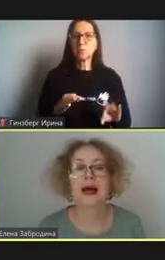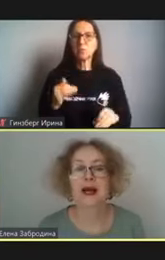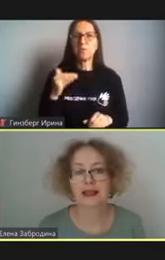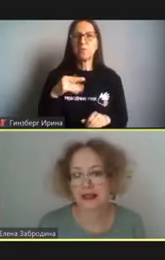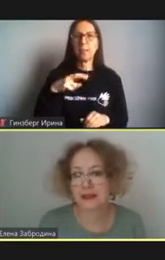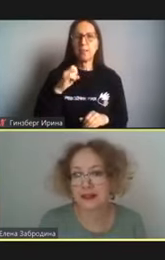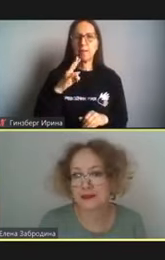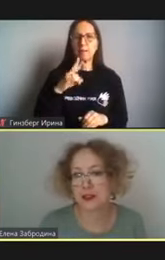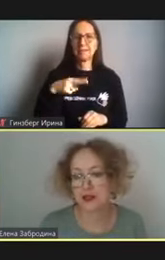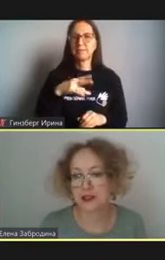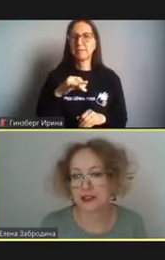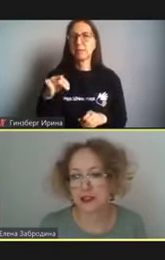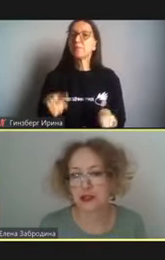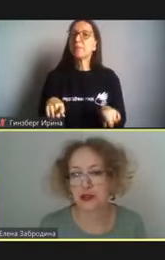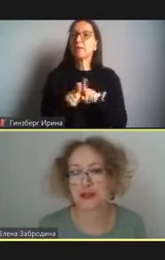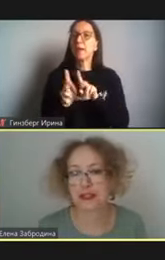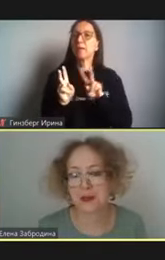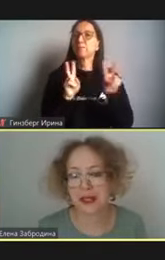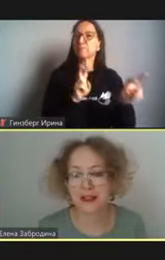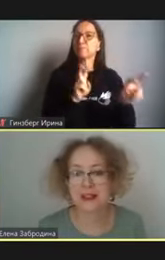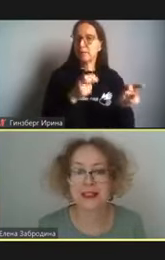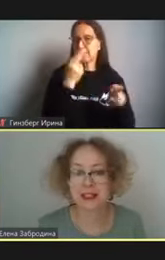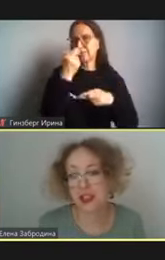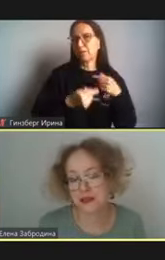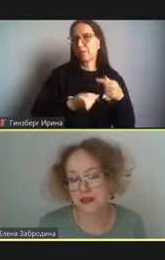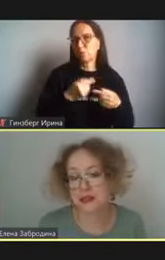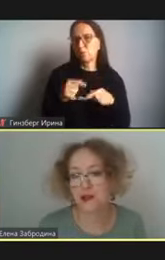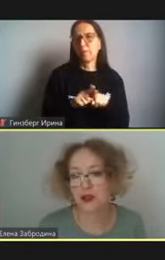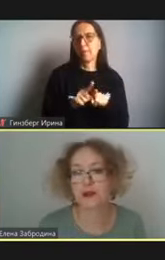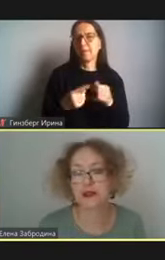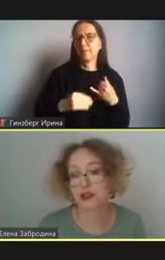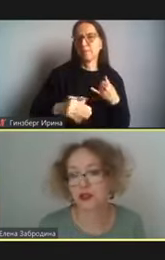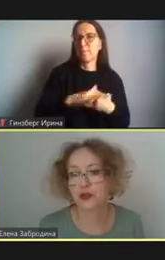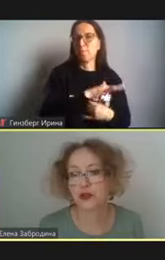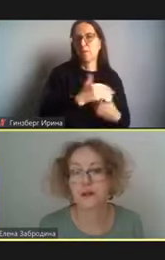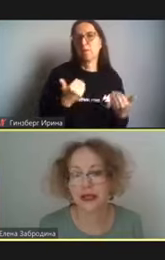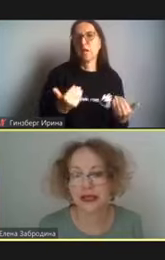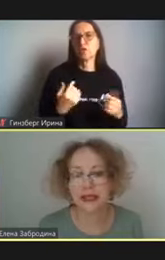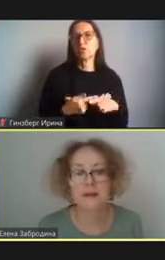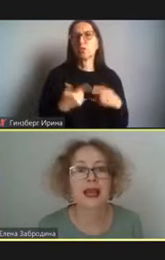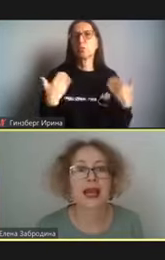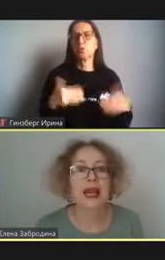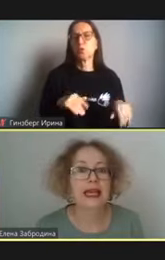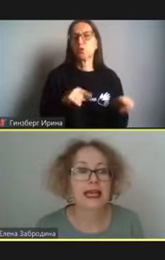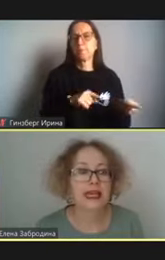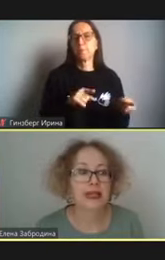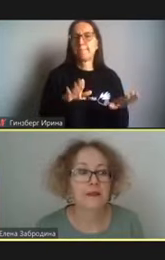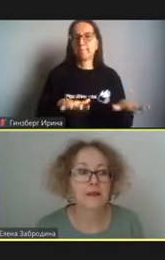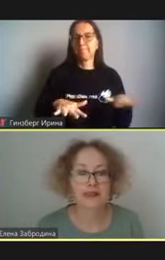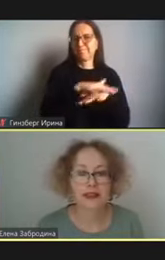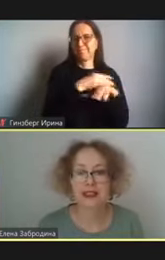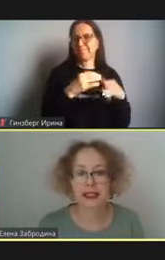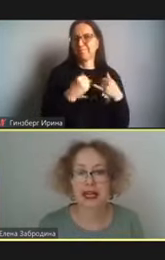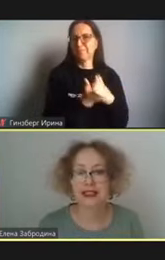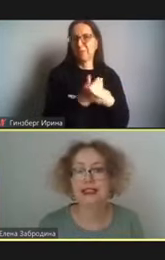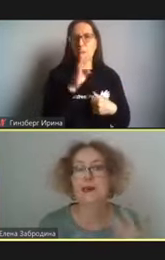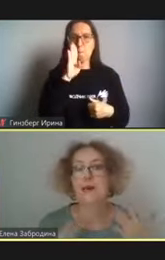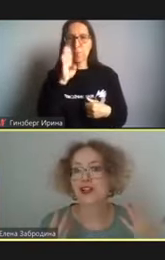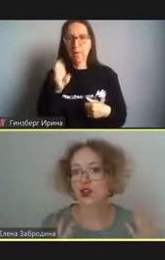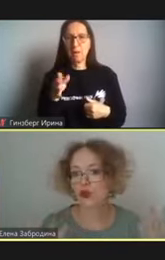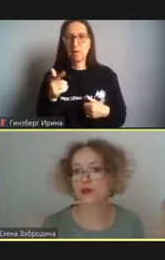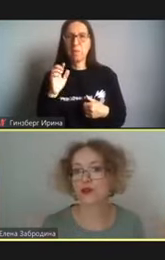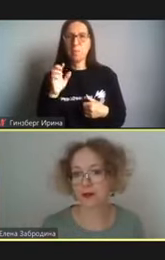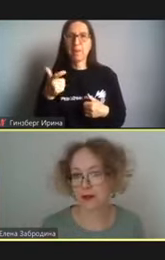Фландрии, так называются традиционно эти провинции, сейчас в основном это территория Бельгии, и вы видите